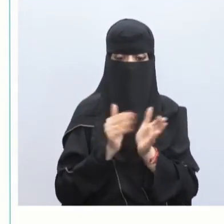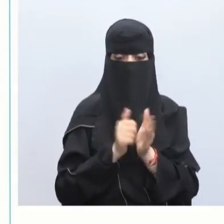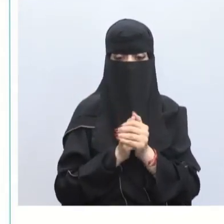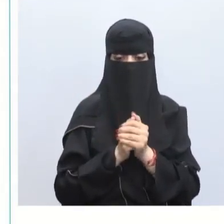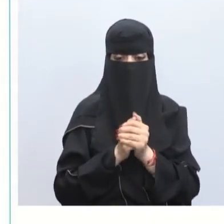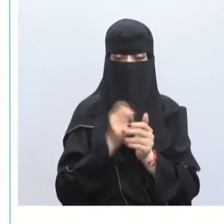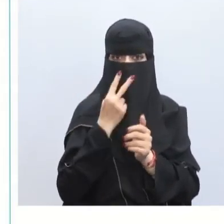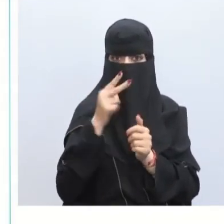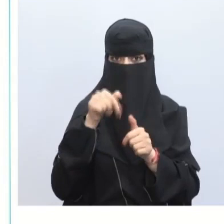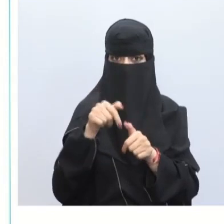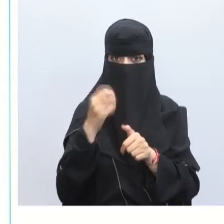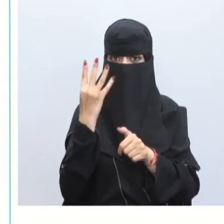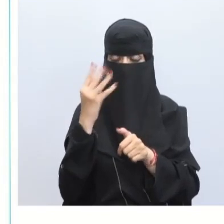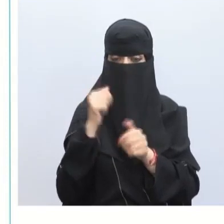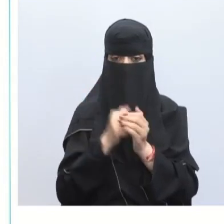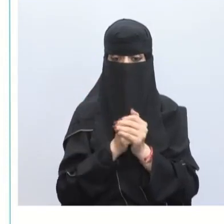المائيه